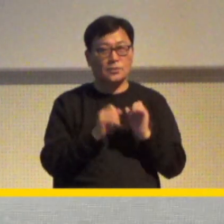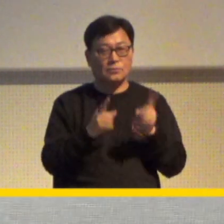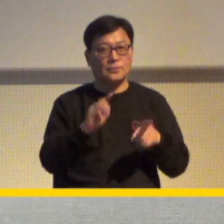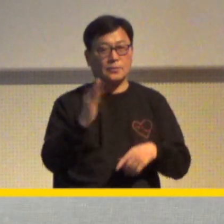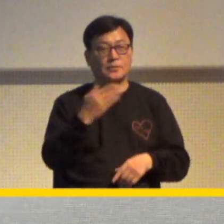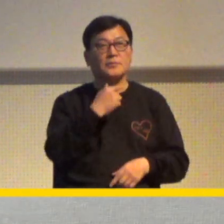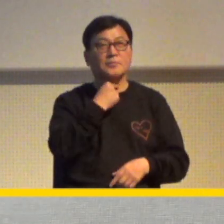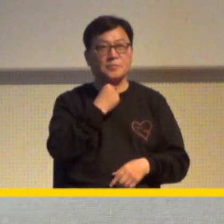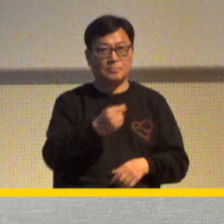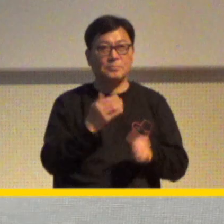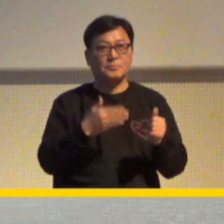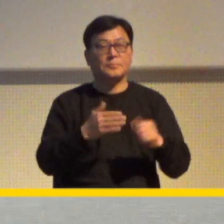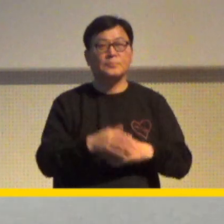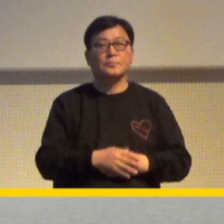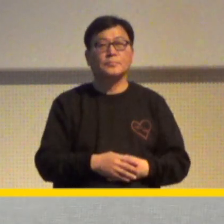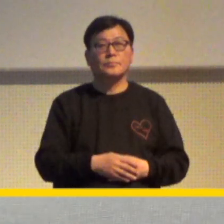되길